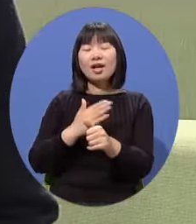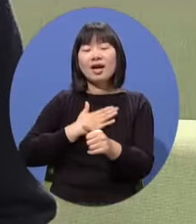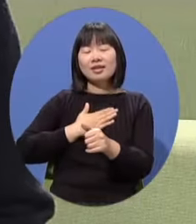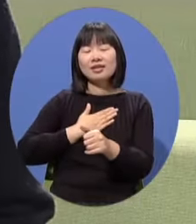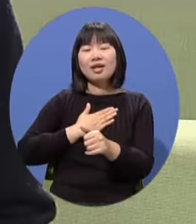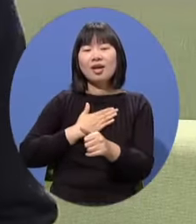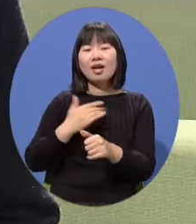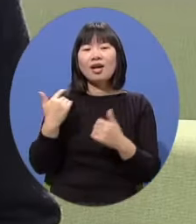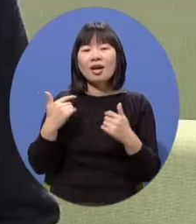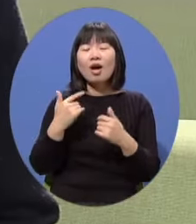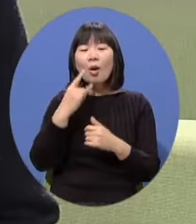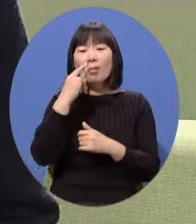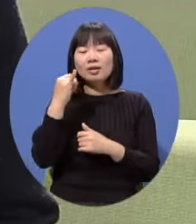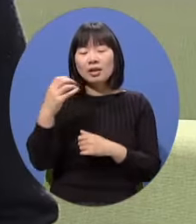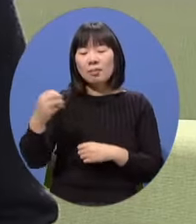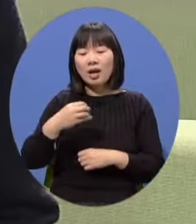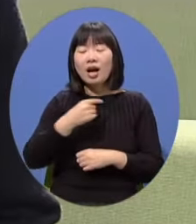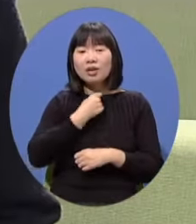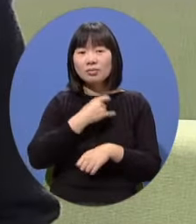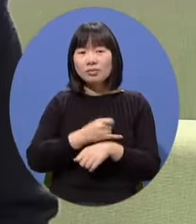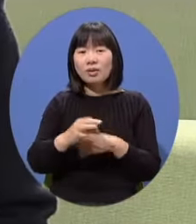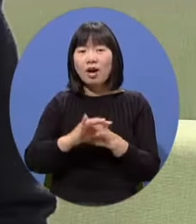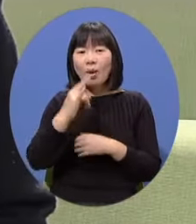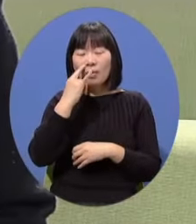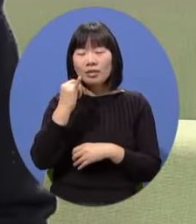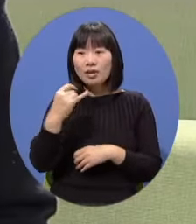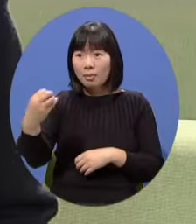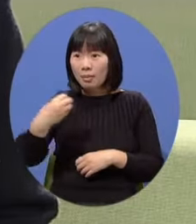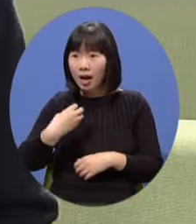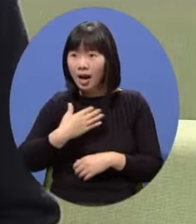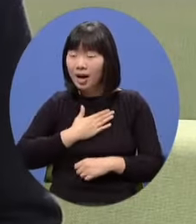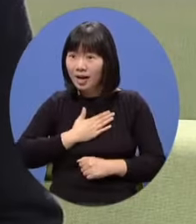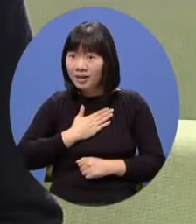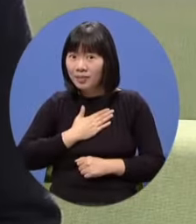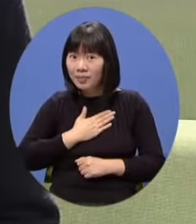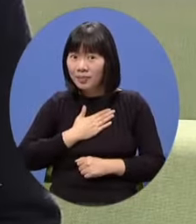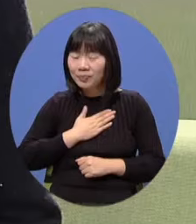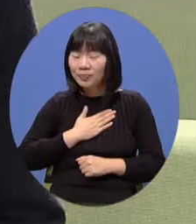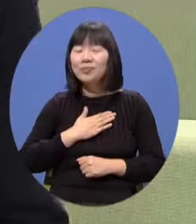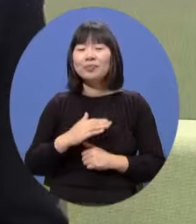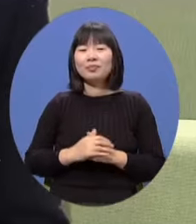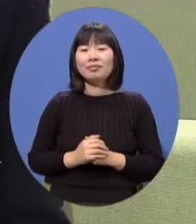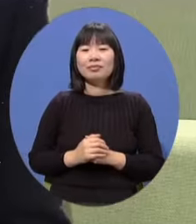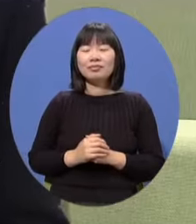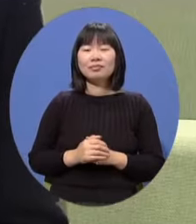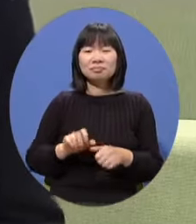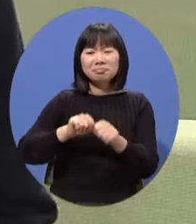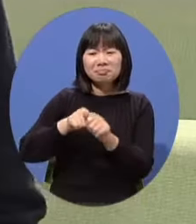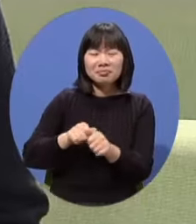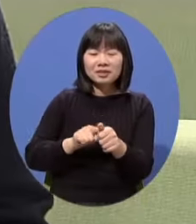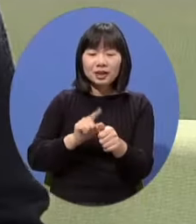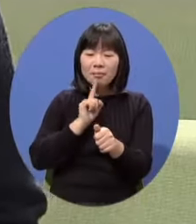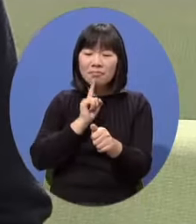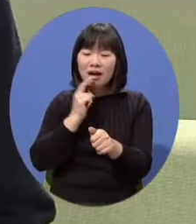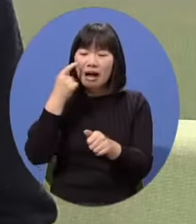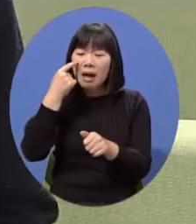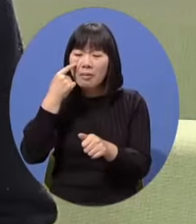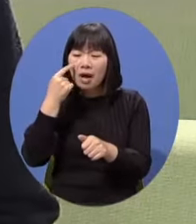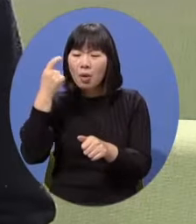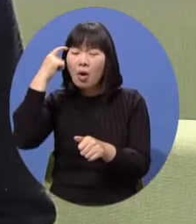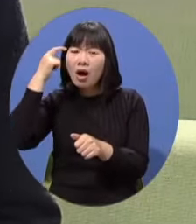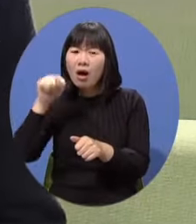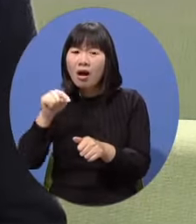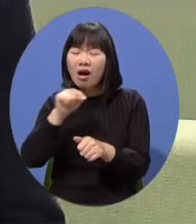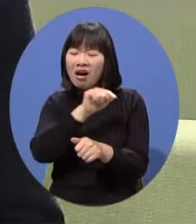너가 언제든지 엄마한테 말하고 싶으면 엄마한테 말해 라고 하시는 거예요. 강제적으로 너 말해 왜 그러는데 너